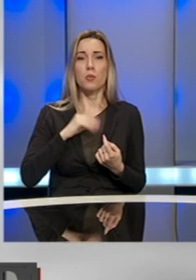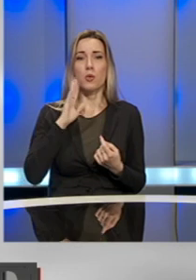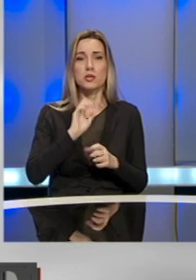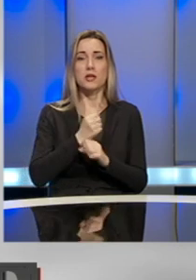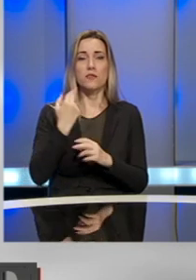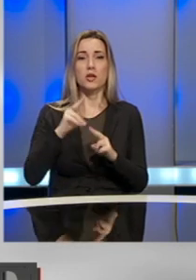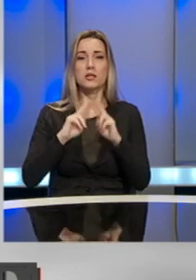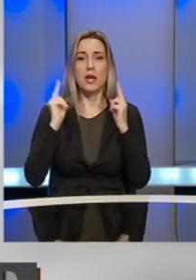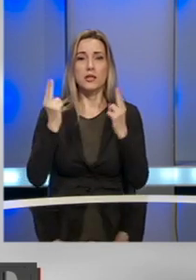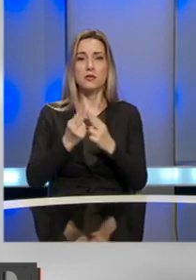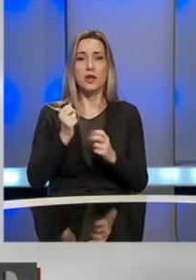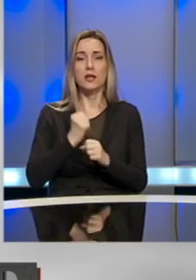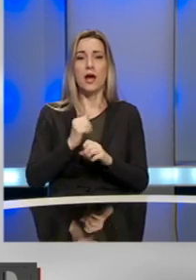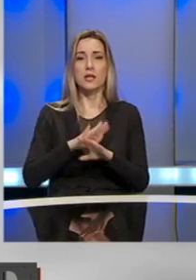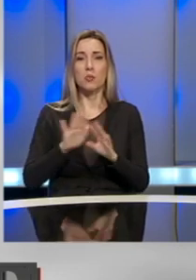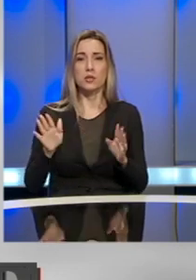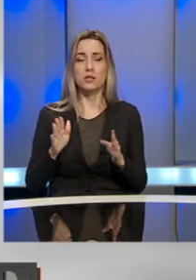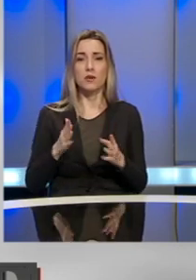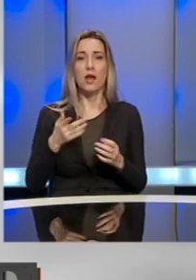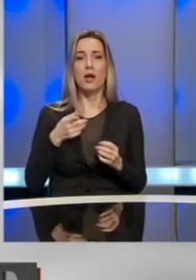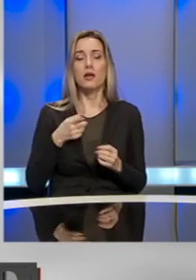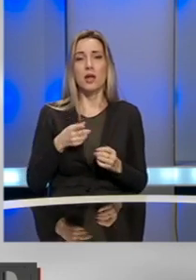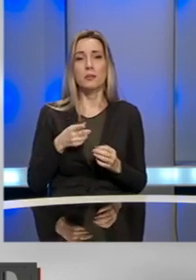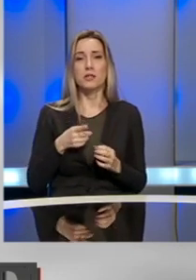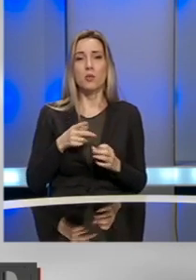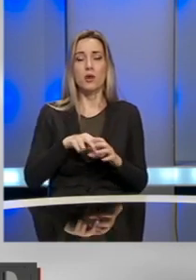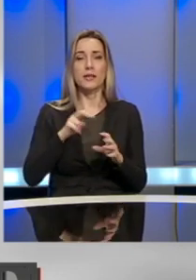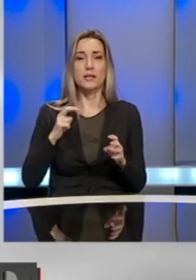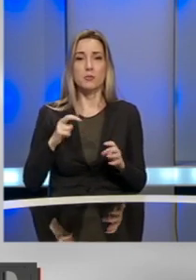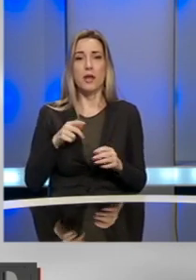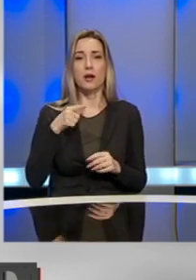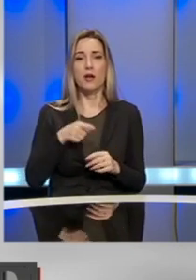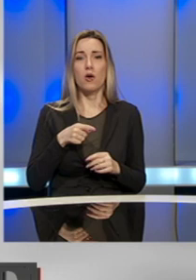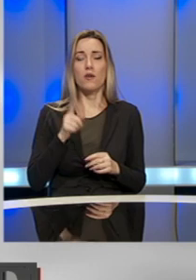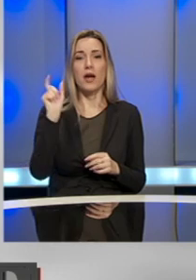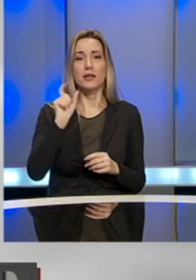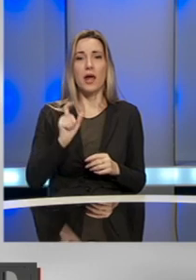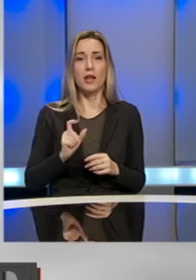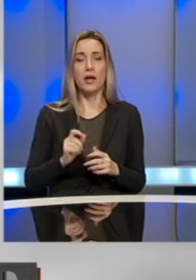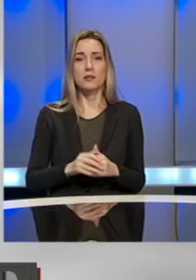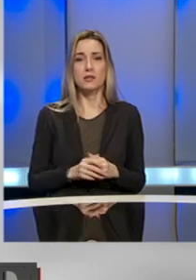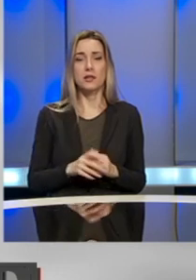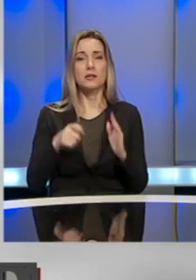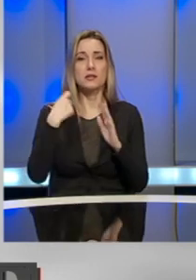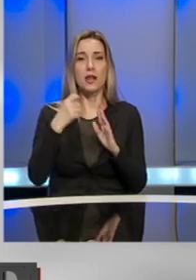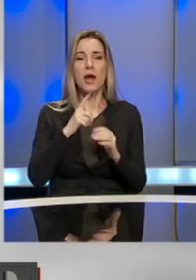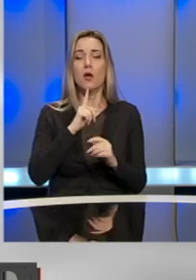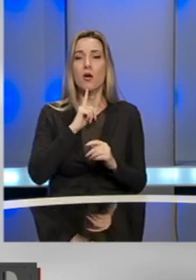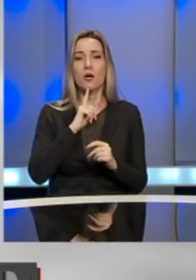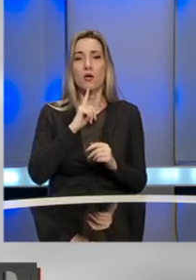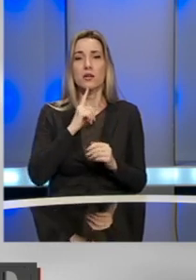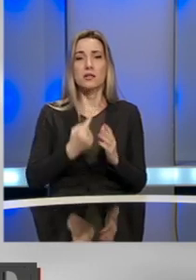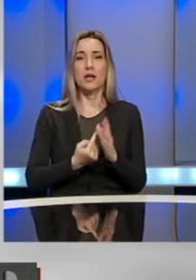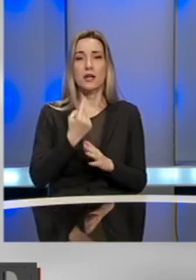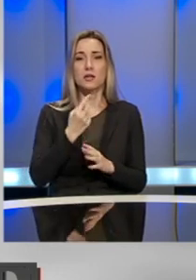nego cijeli svijet i radimo sve ono da bismo izbjegli ovaj italijanski scenarij koji se